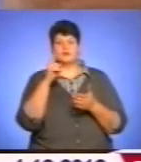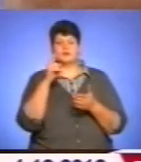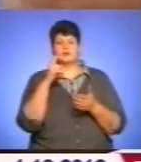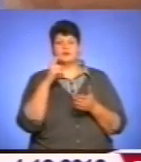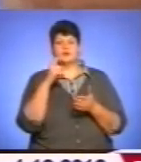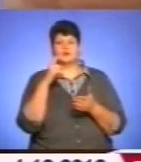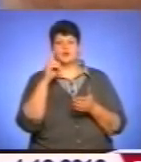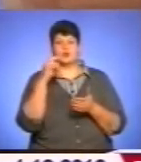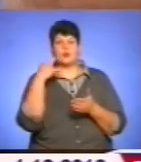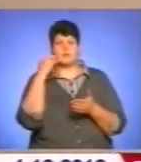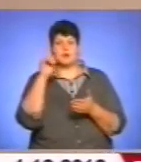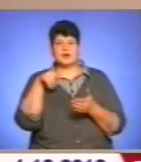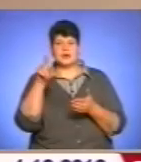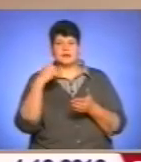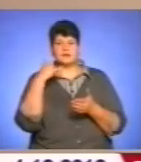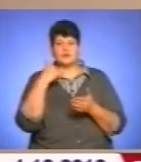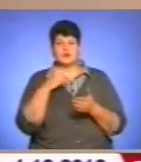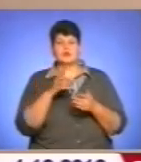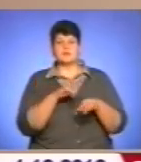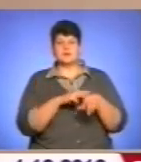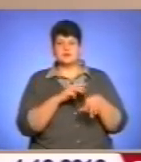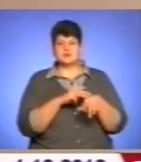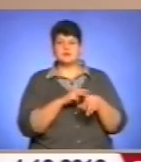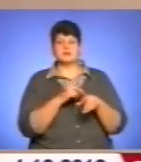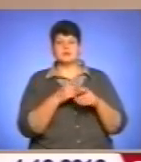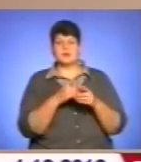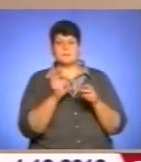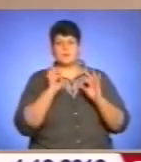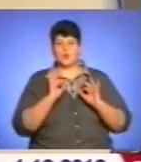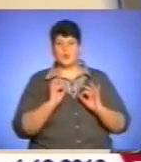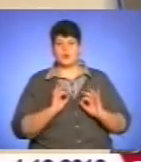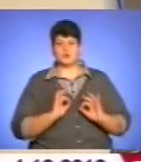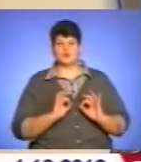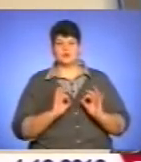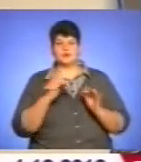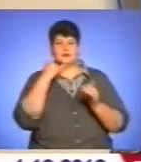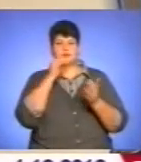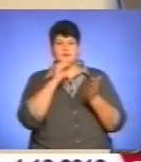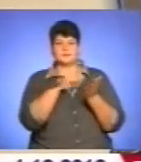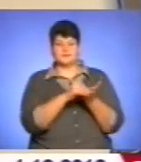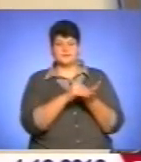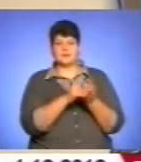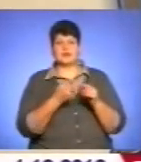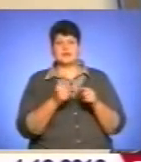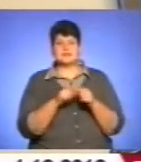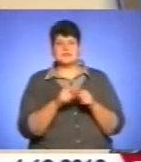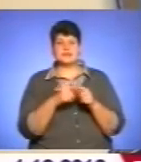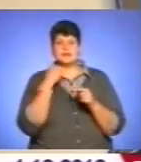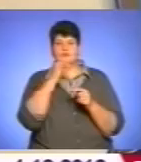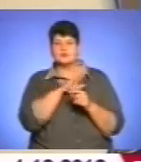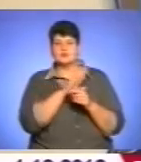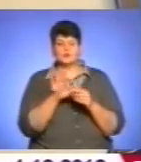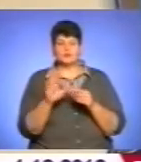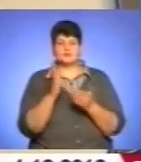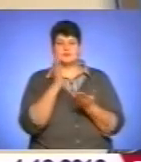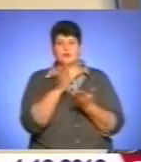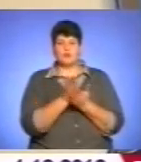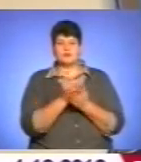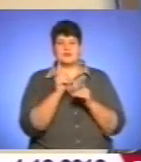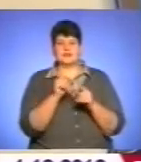справах дітей, а й дільничних інспекторів кримінальної міліції, прокуратури. Ці телефони не будуть спрямовані